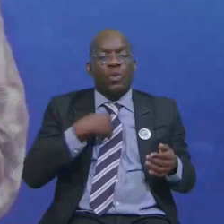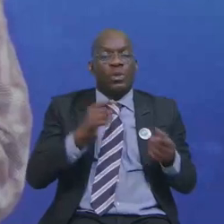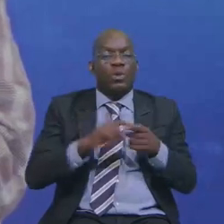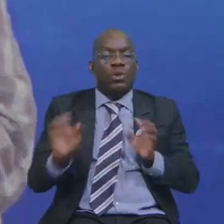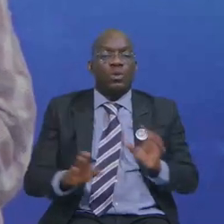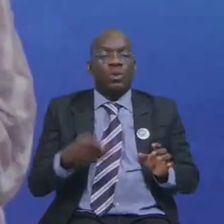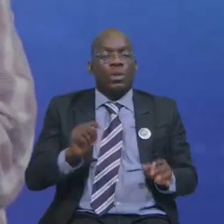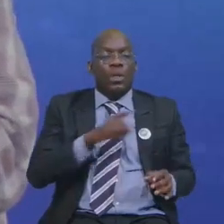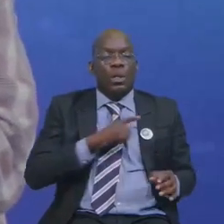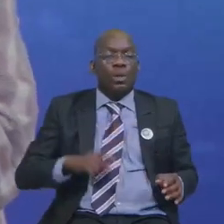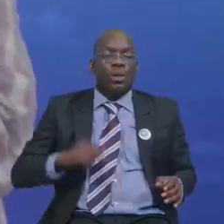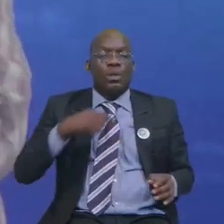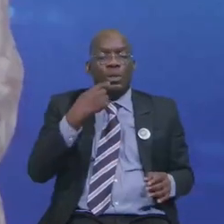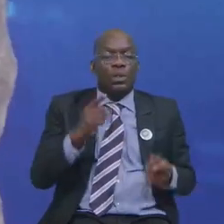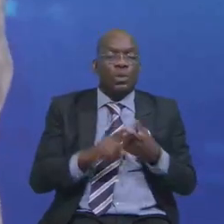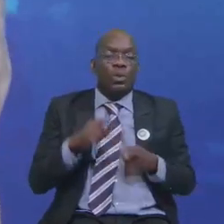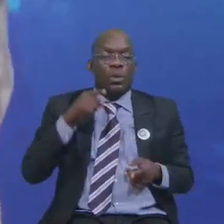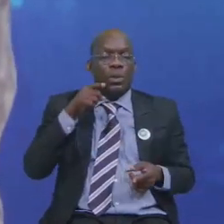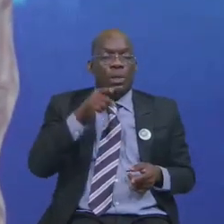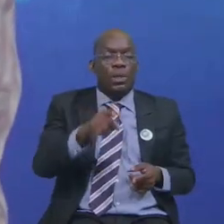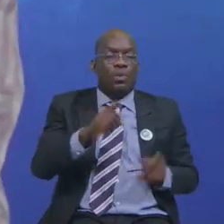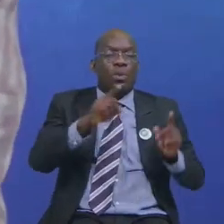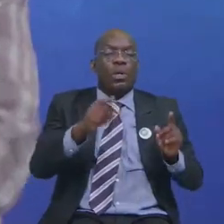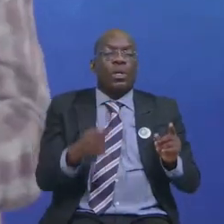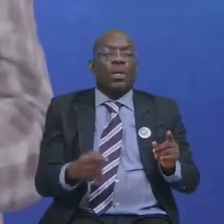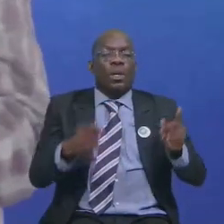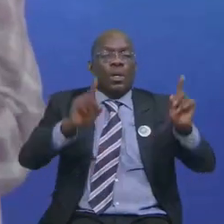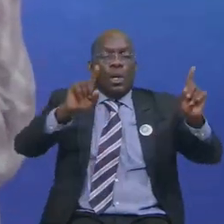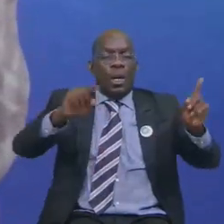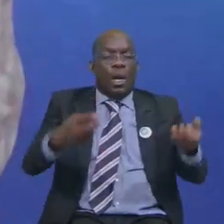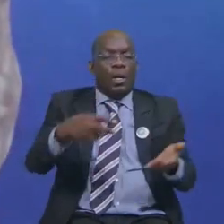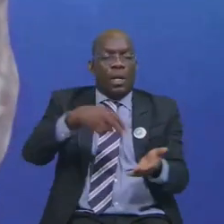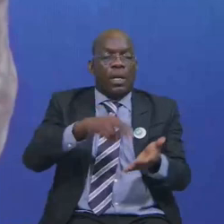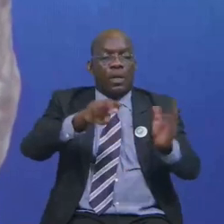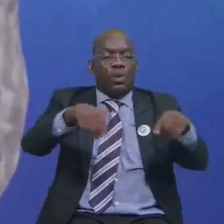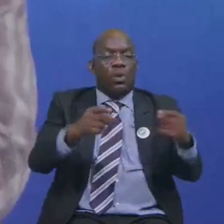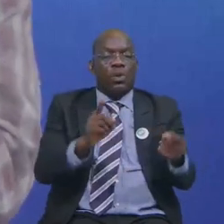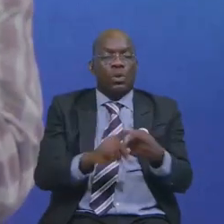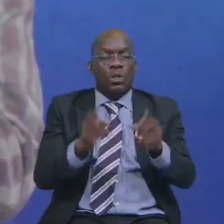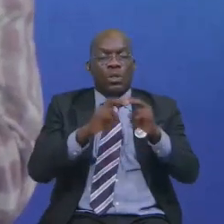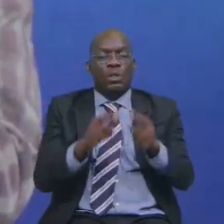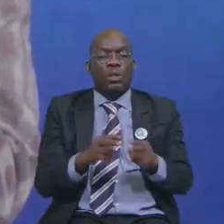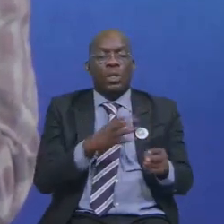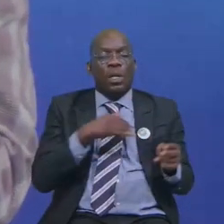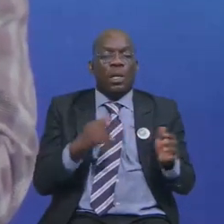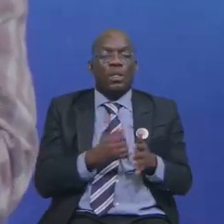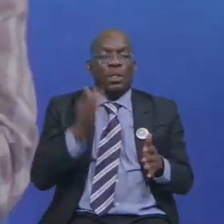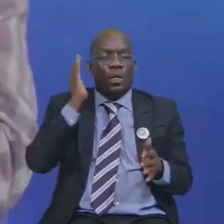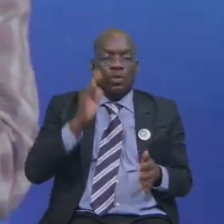entre dans la ville et on te dira ce que tu dois